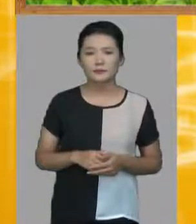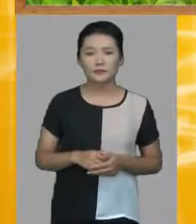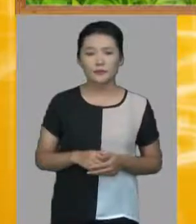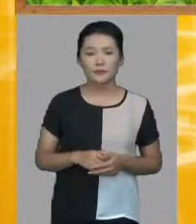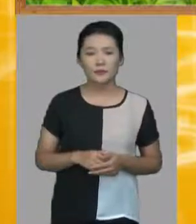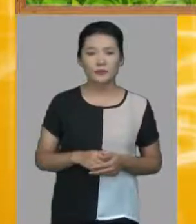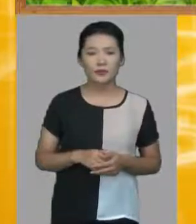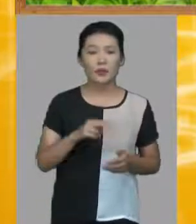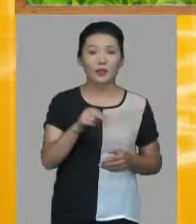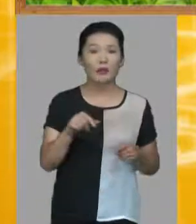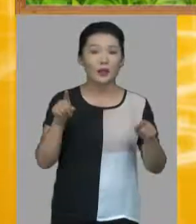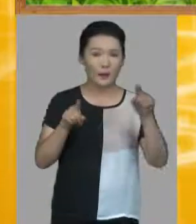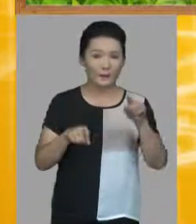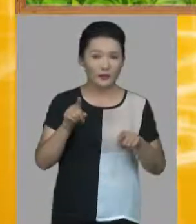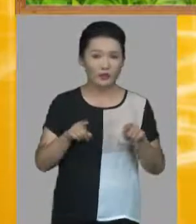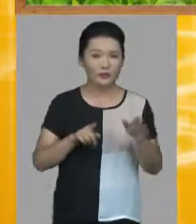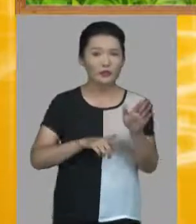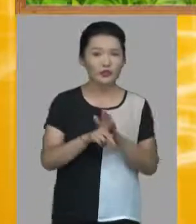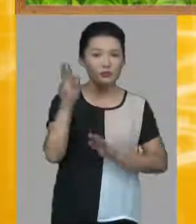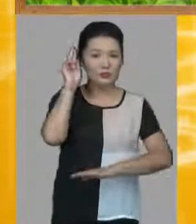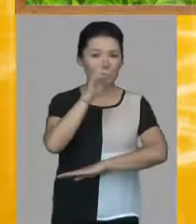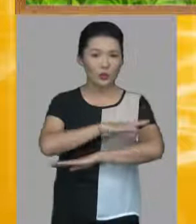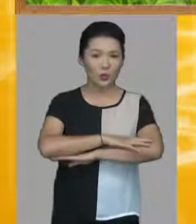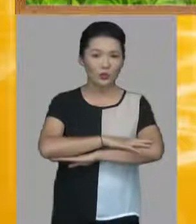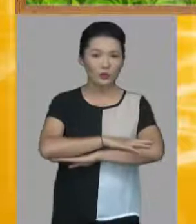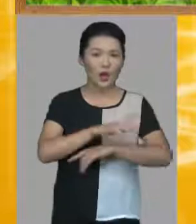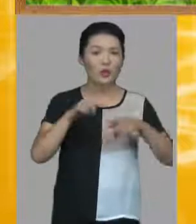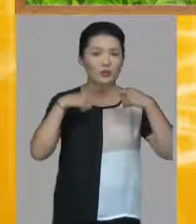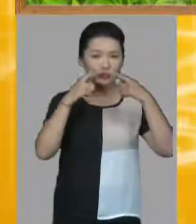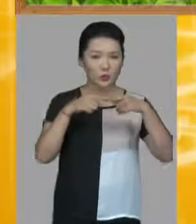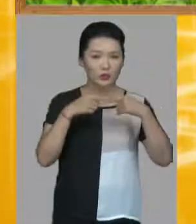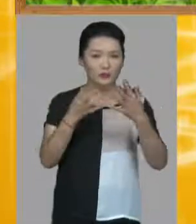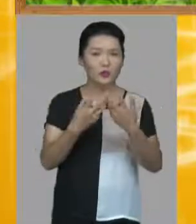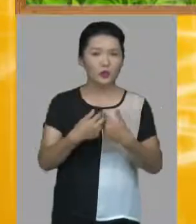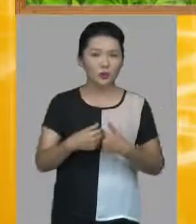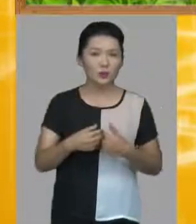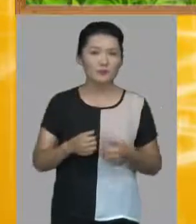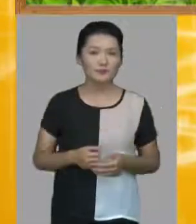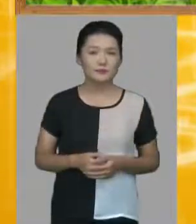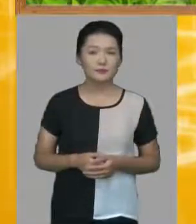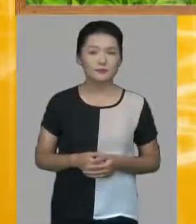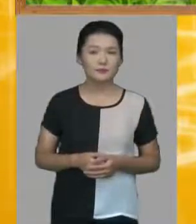И традиционно начинаем наш урок с устного счета.